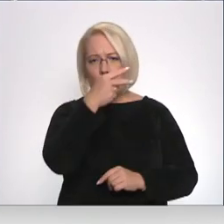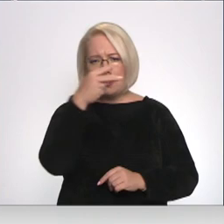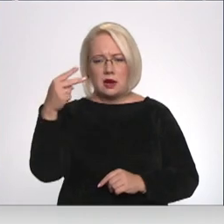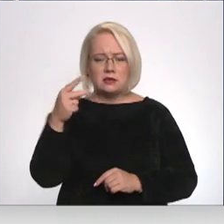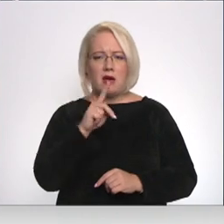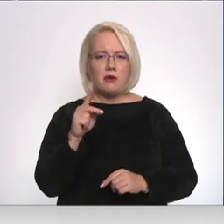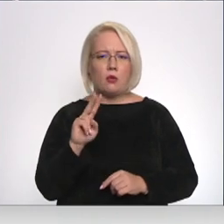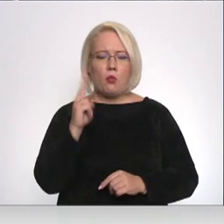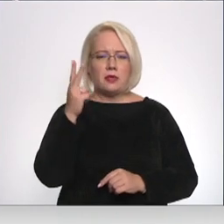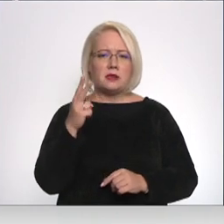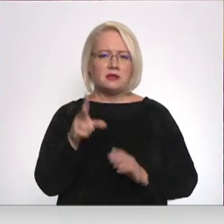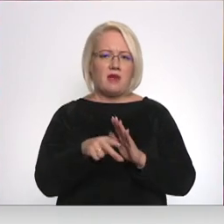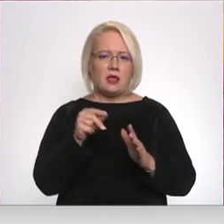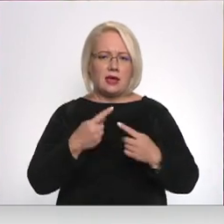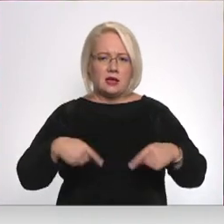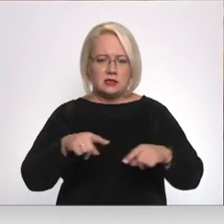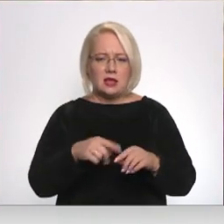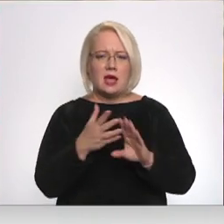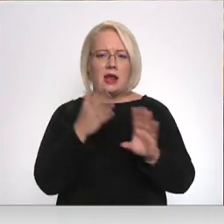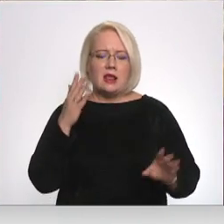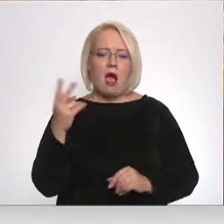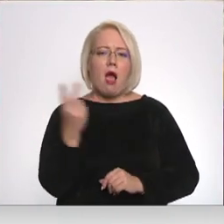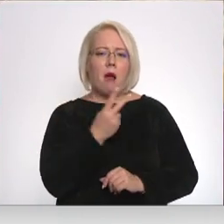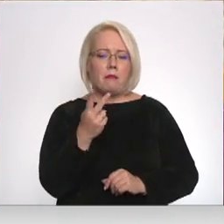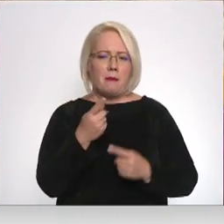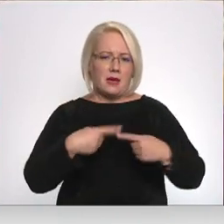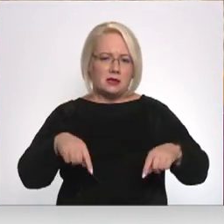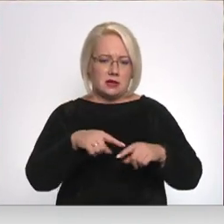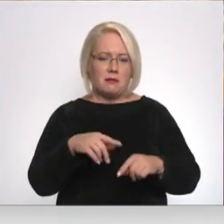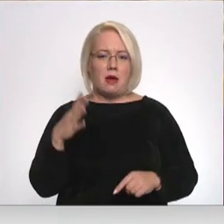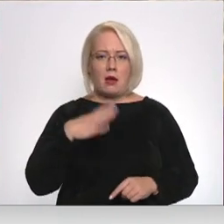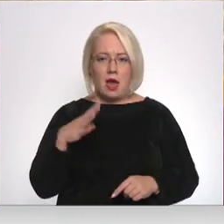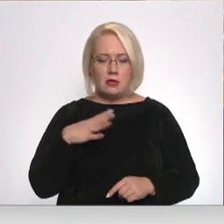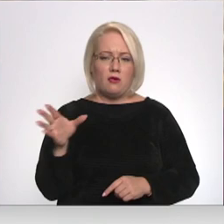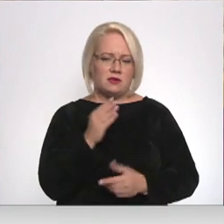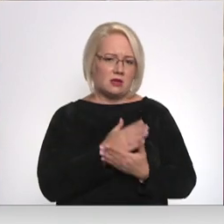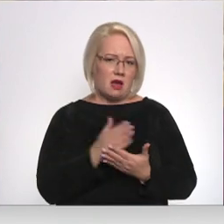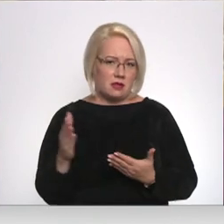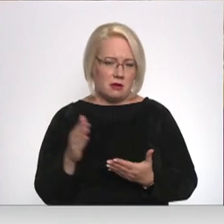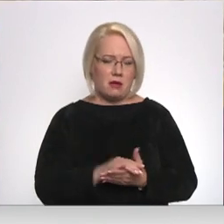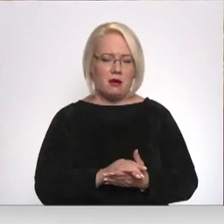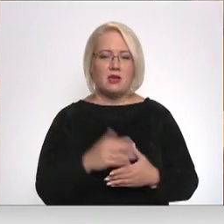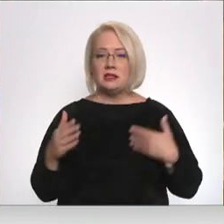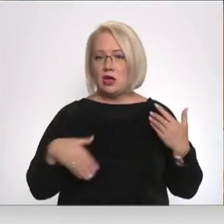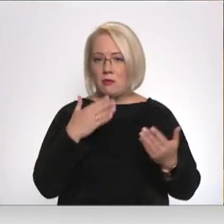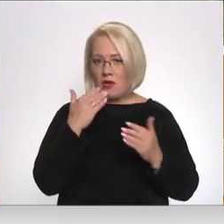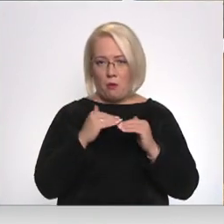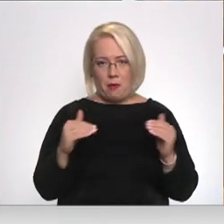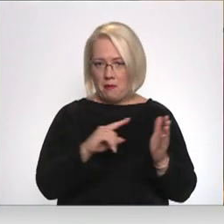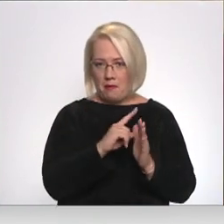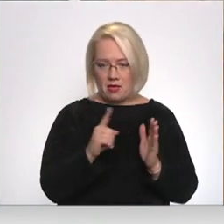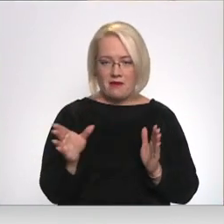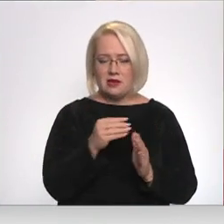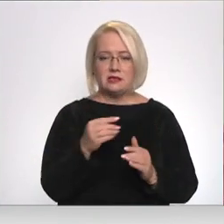otrs iecirknis, rindas bija pie abiem iecirkņiem, bet bija un gaidīja un viskārtībā, jā. Principā satraukumam nav pamata, visas balsis